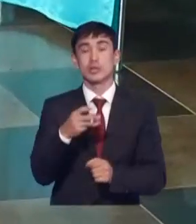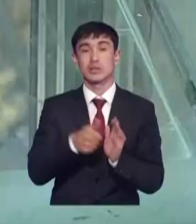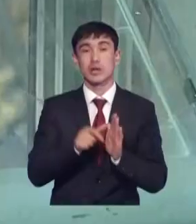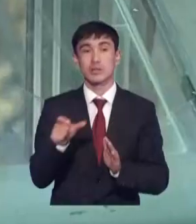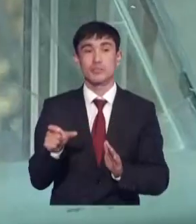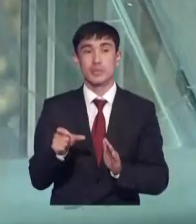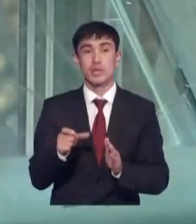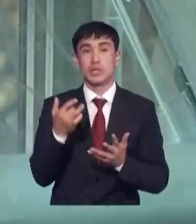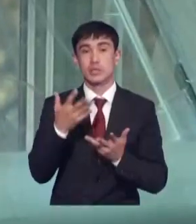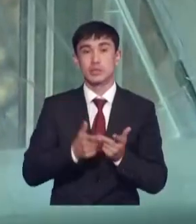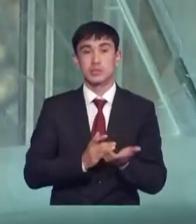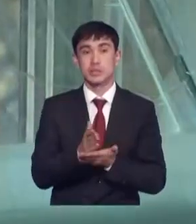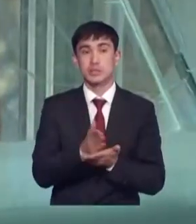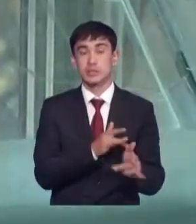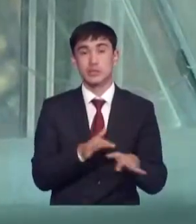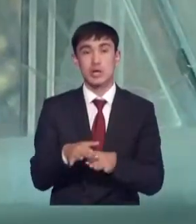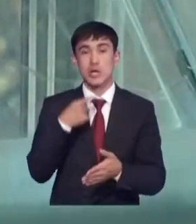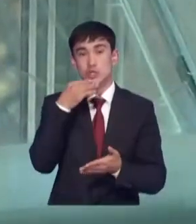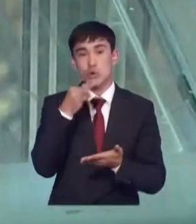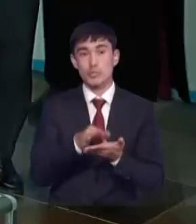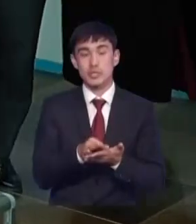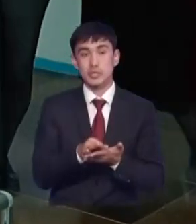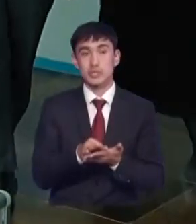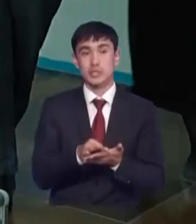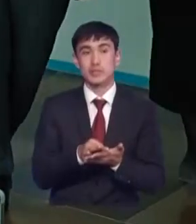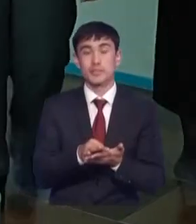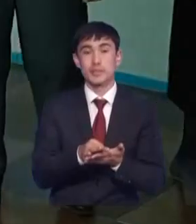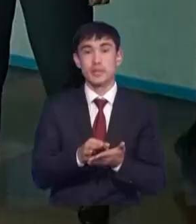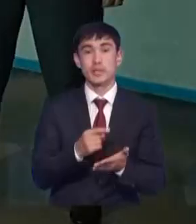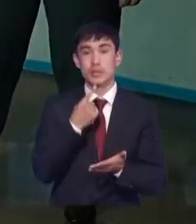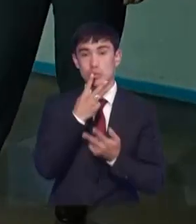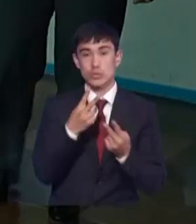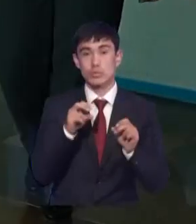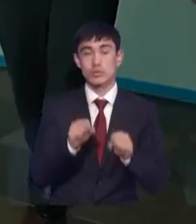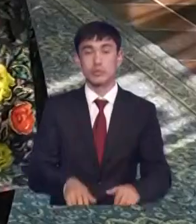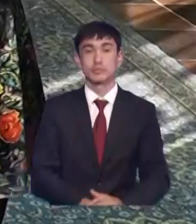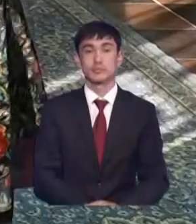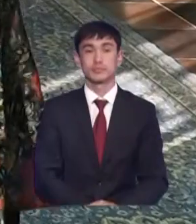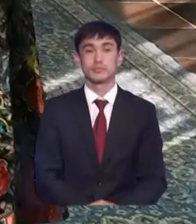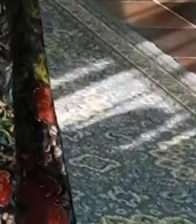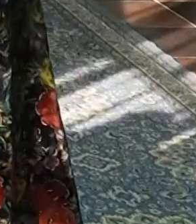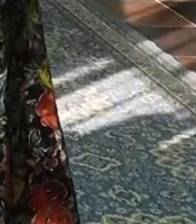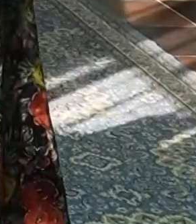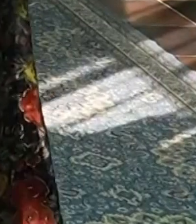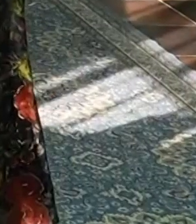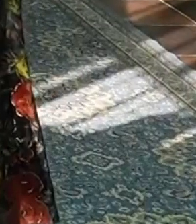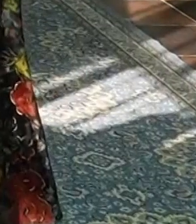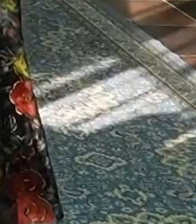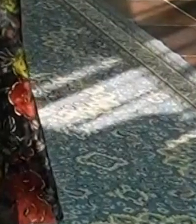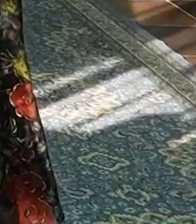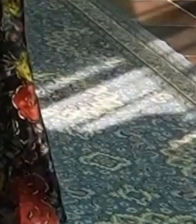Кіріп шыққандардың саяси таңдауға деген жауапкершіліктерін аңғару қиын емес. Руфилина Құттыбек, Жайық Құрманбаев, Жетісу